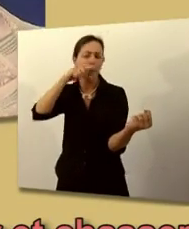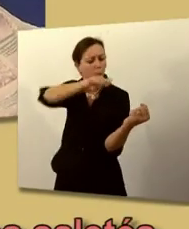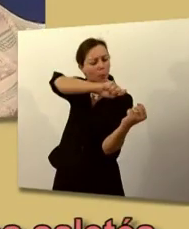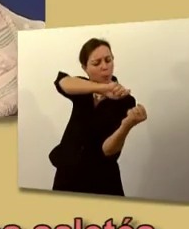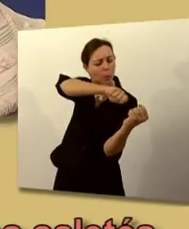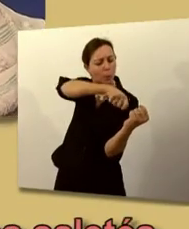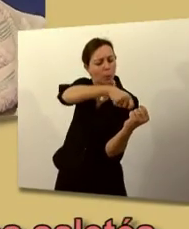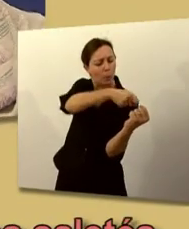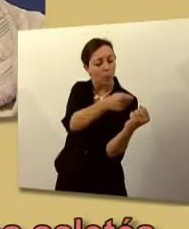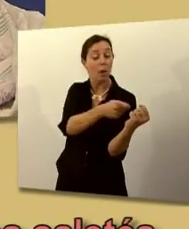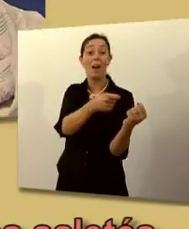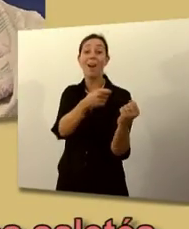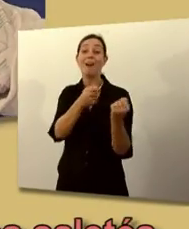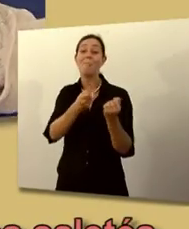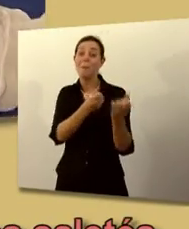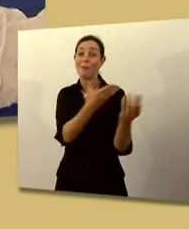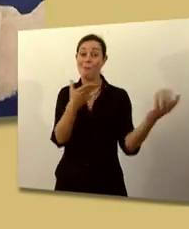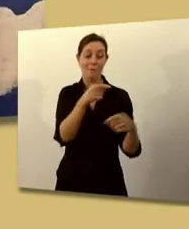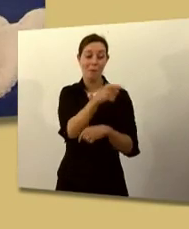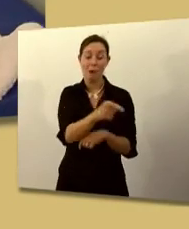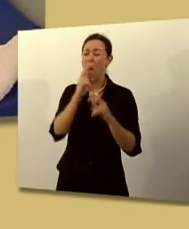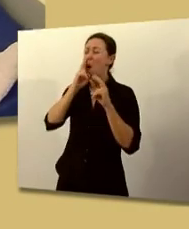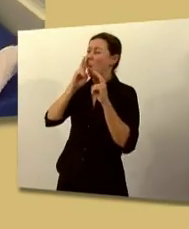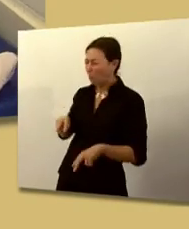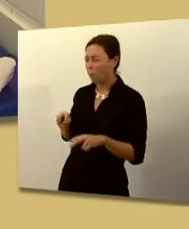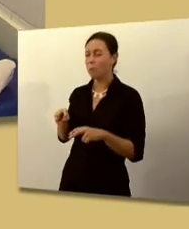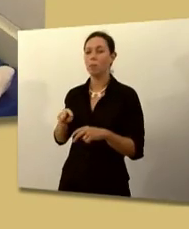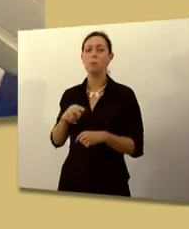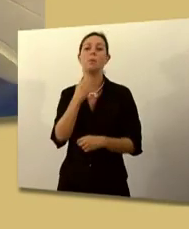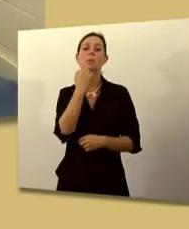et à chasser toutes les petites saletés. Je me suis pas lavé les mains. Voilà.